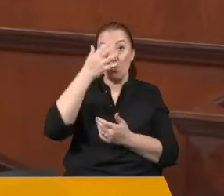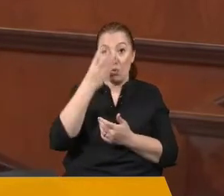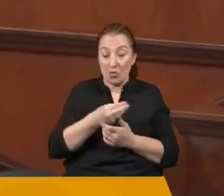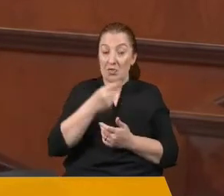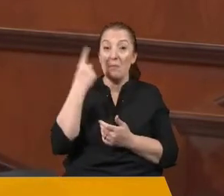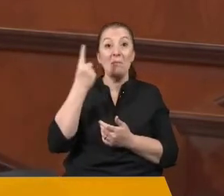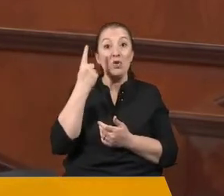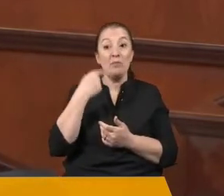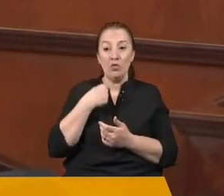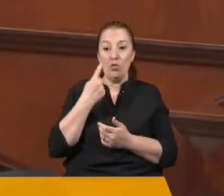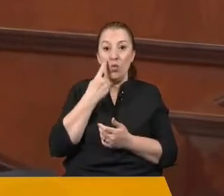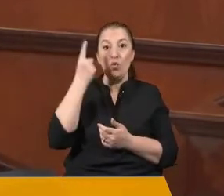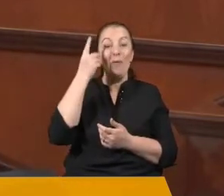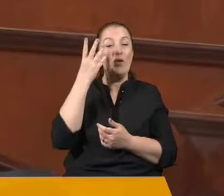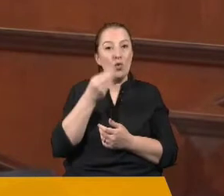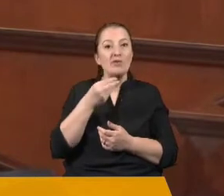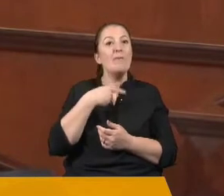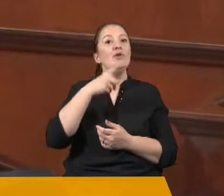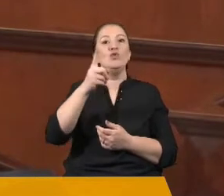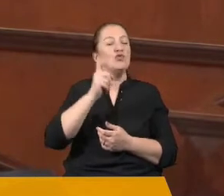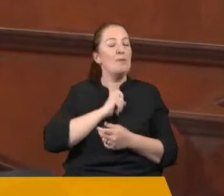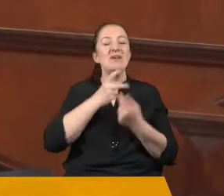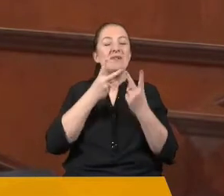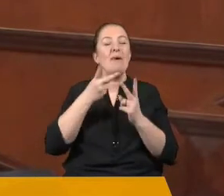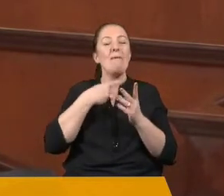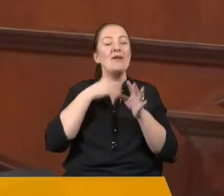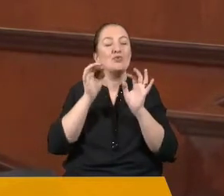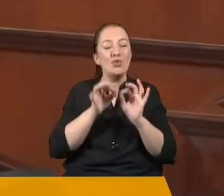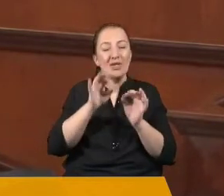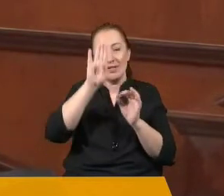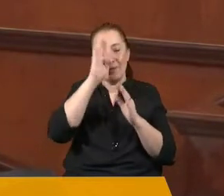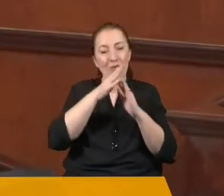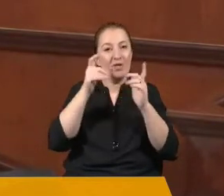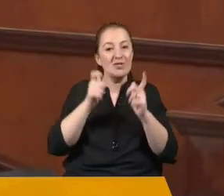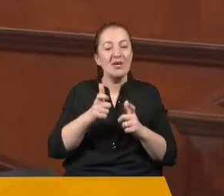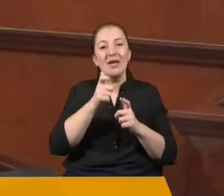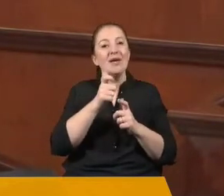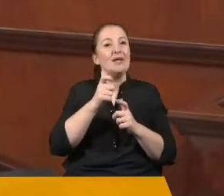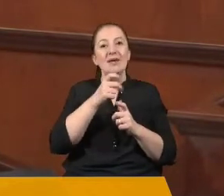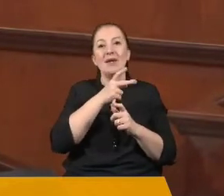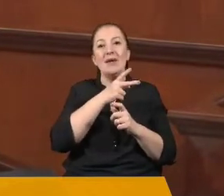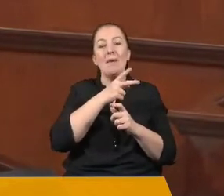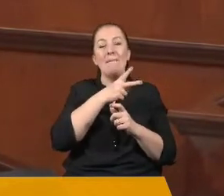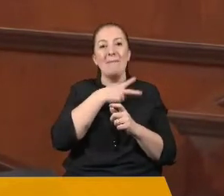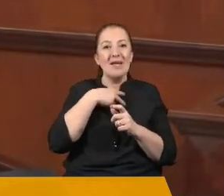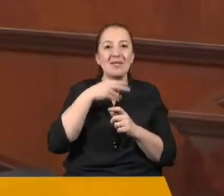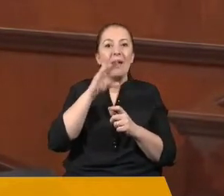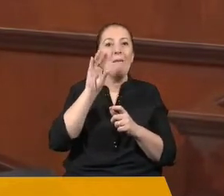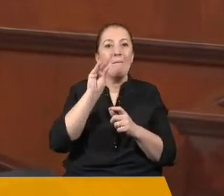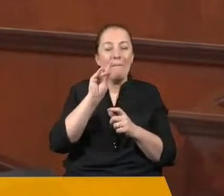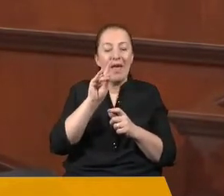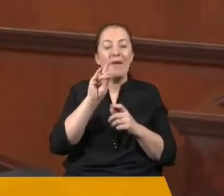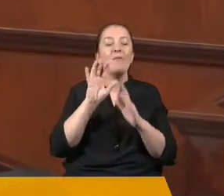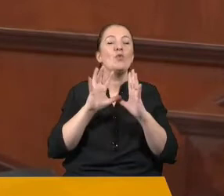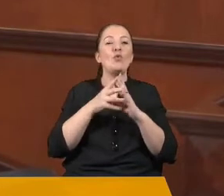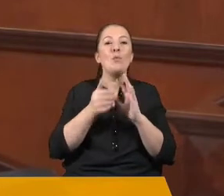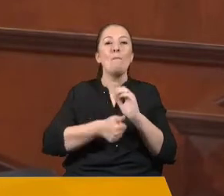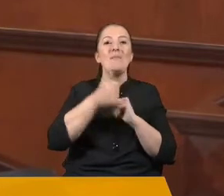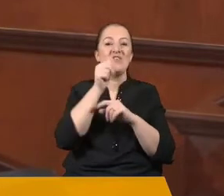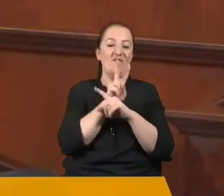sorabilirsiniz. Ben şu an İstanbul Büyükşehir Belediyesi'nde Milliyetçi Hareket Partisi Grup Başkan Vekili olarak